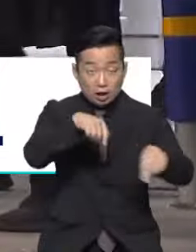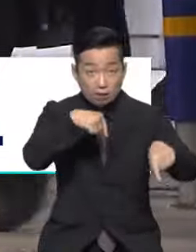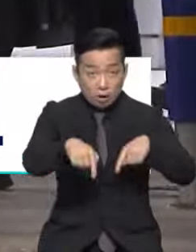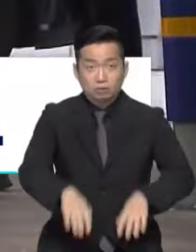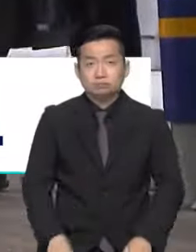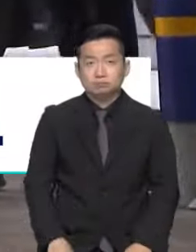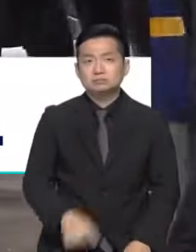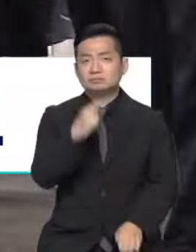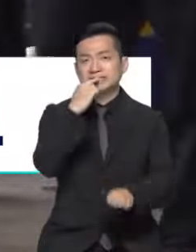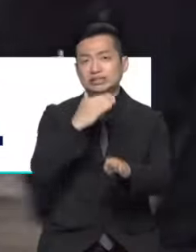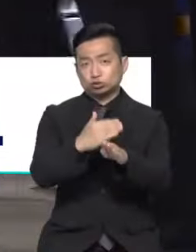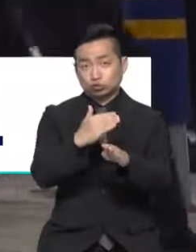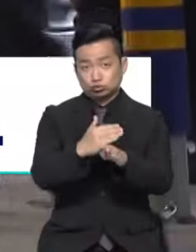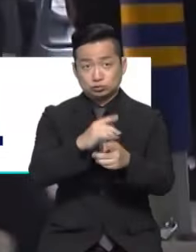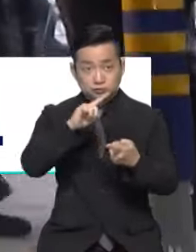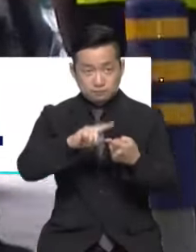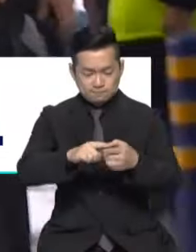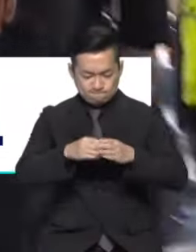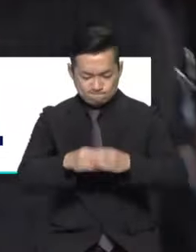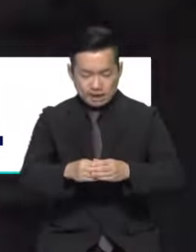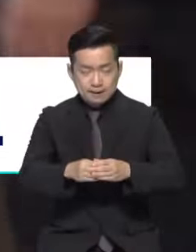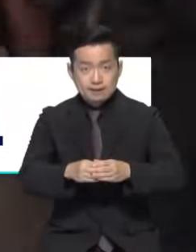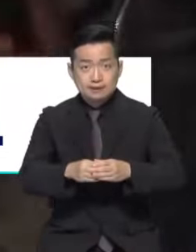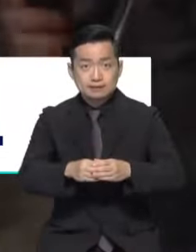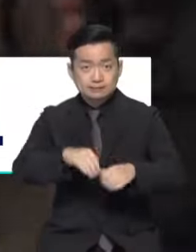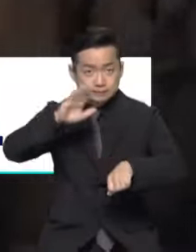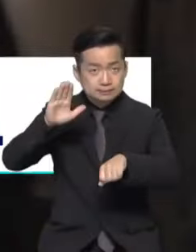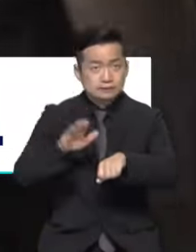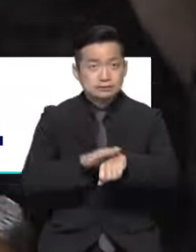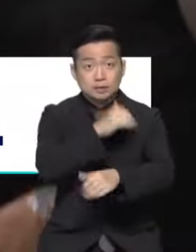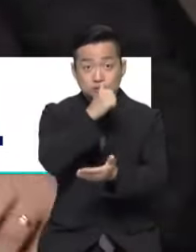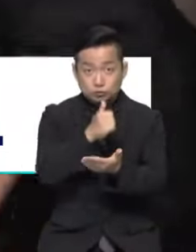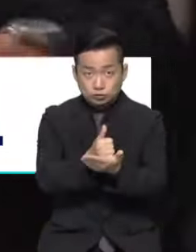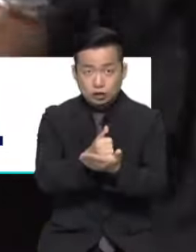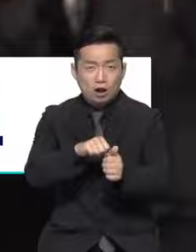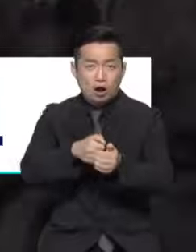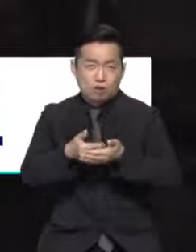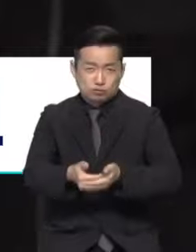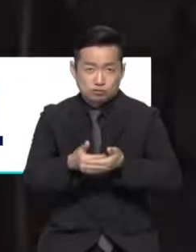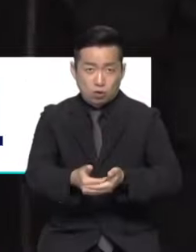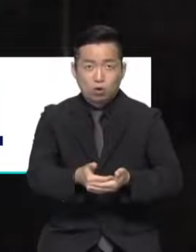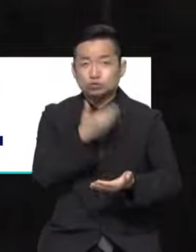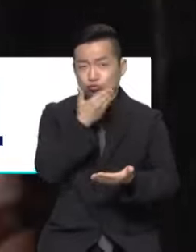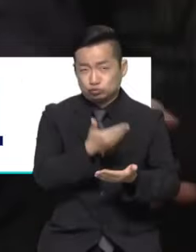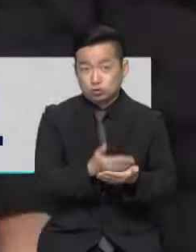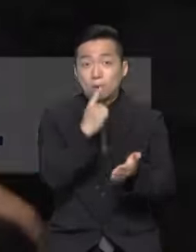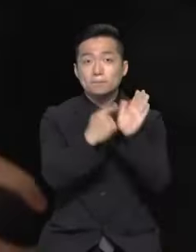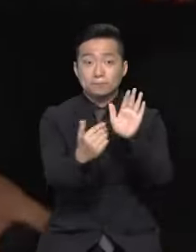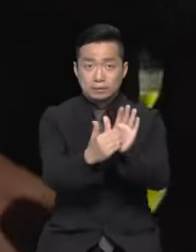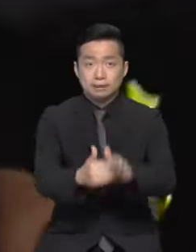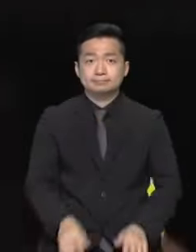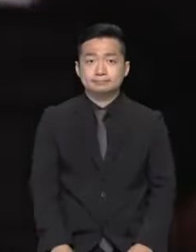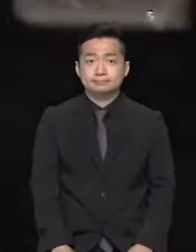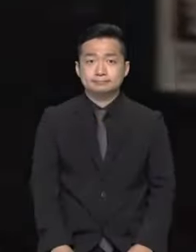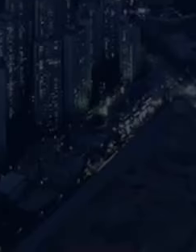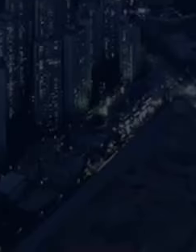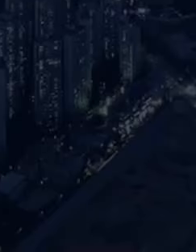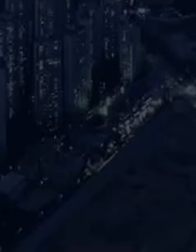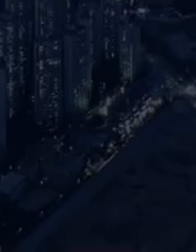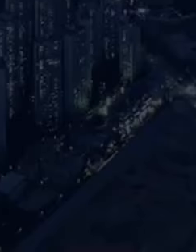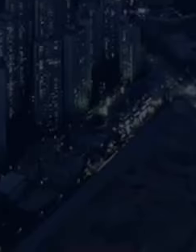선거제도와 대의민주주의에 대한 중대한 도전이자 파괴 시도라며 엄벌 필요성이 매우 크다고 강조했습니다.